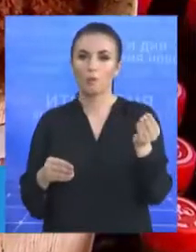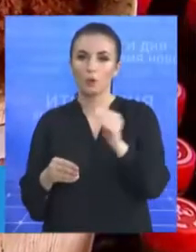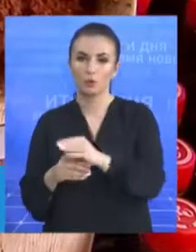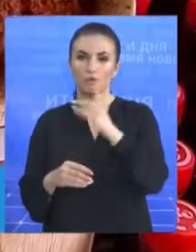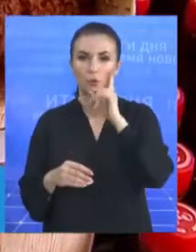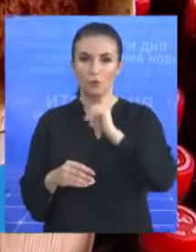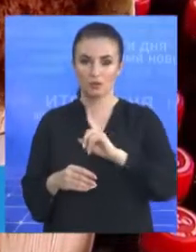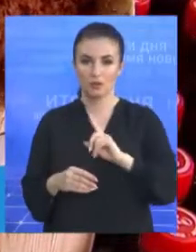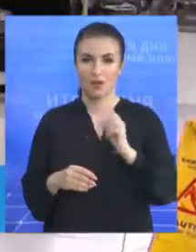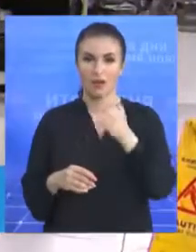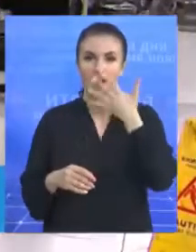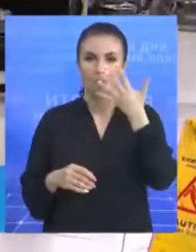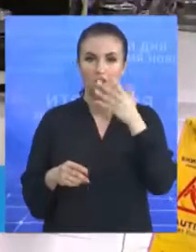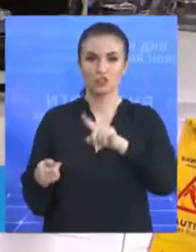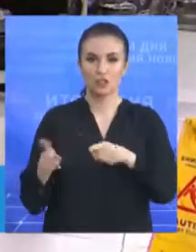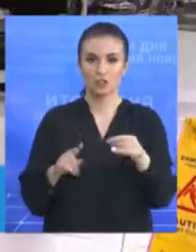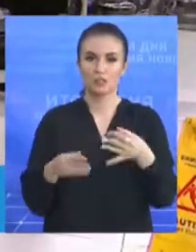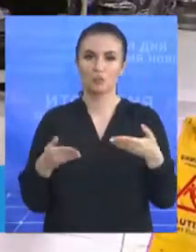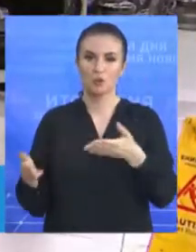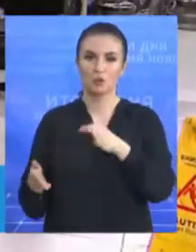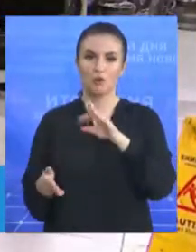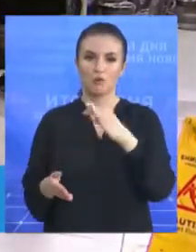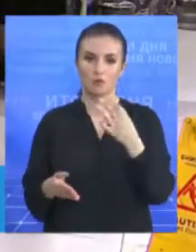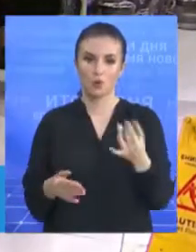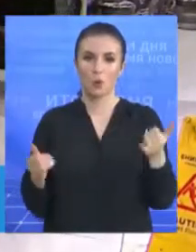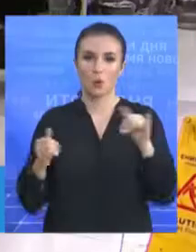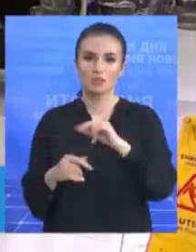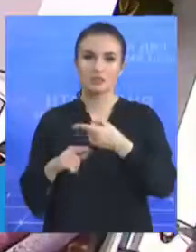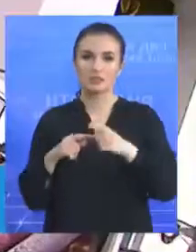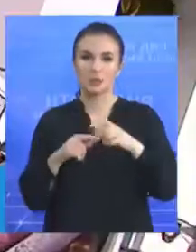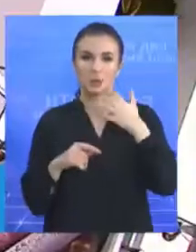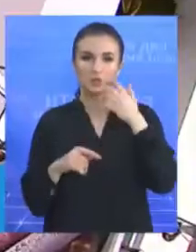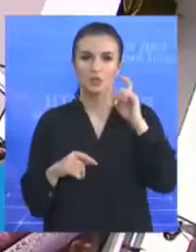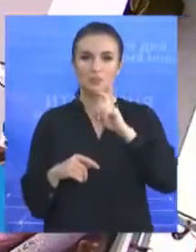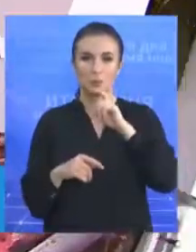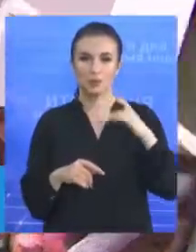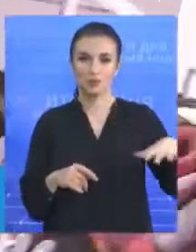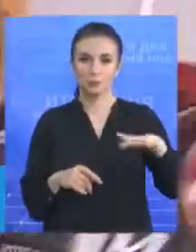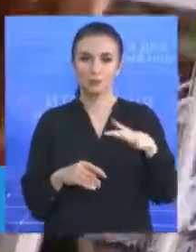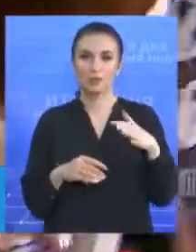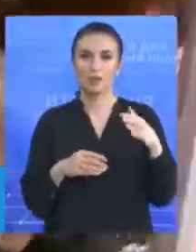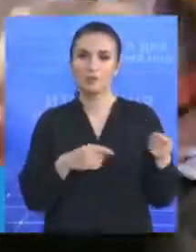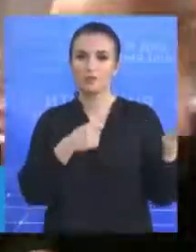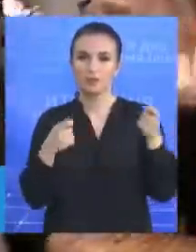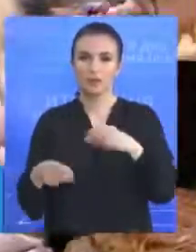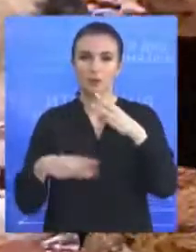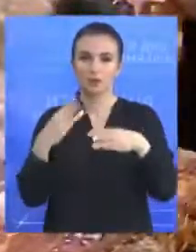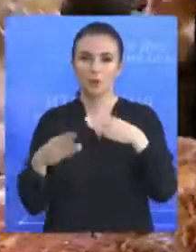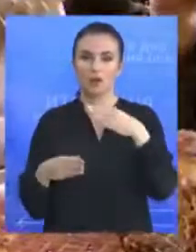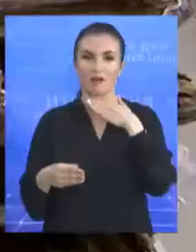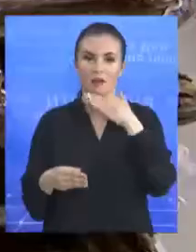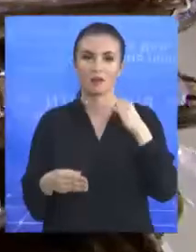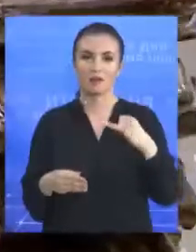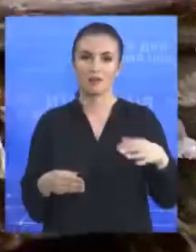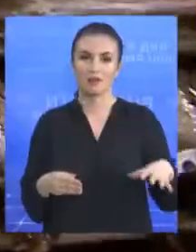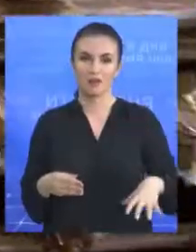блюдо вкуснее. И ароматный шашлык, и запеченные овощи. Гости из Южной Республики также привезли копченую говядину, конину и